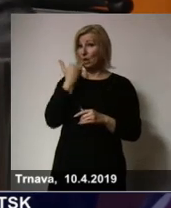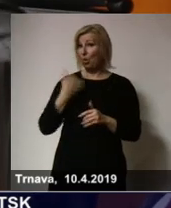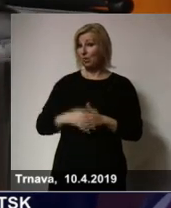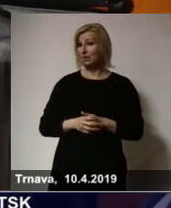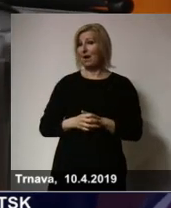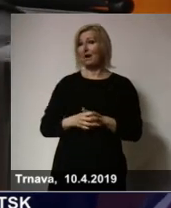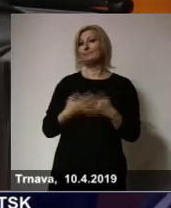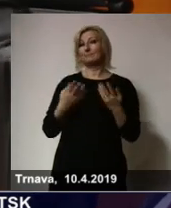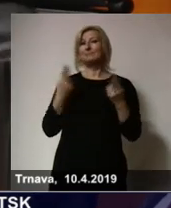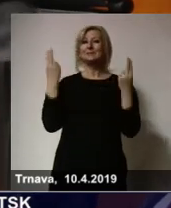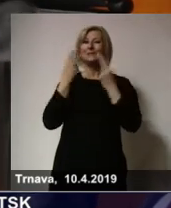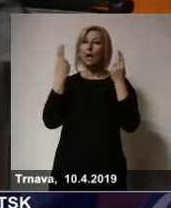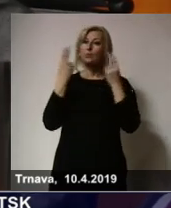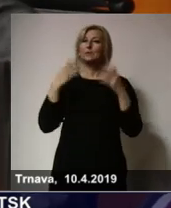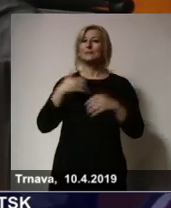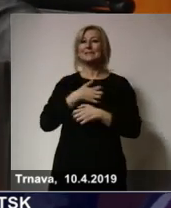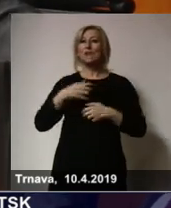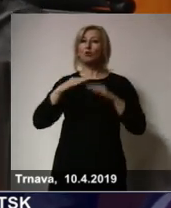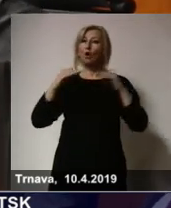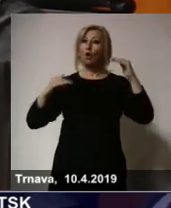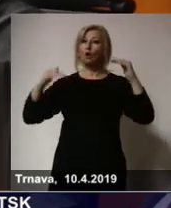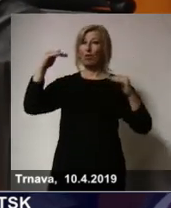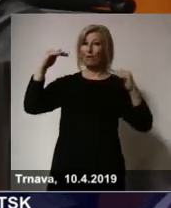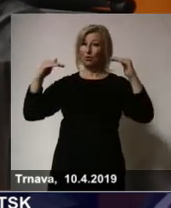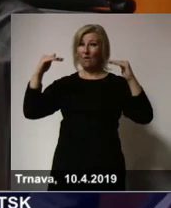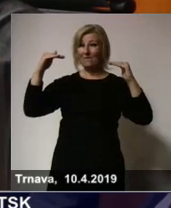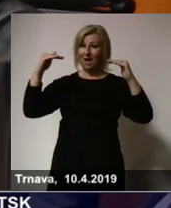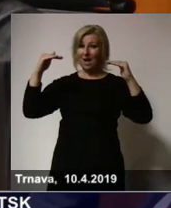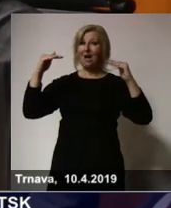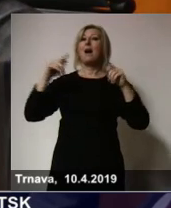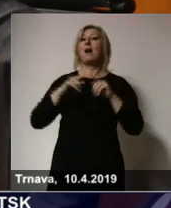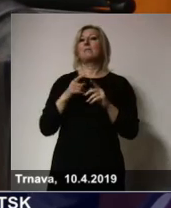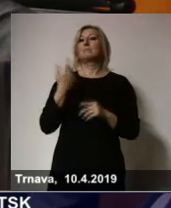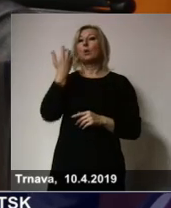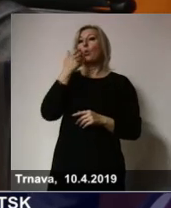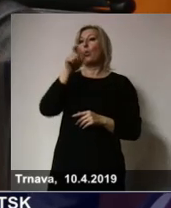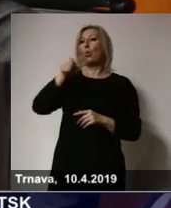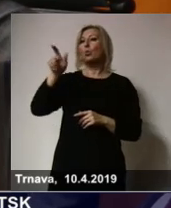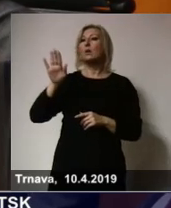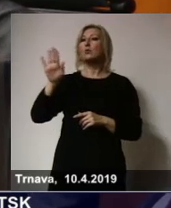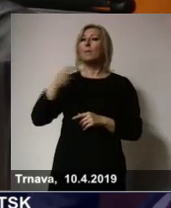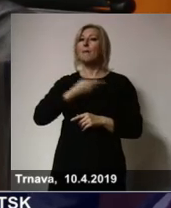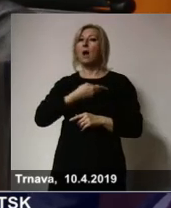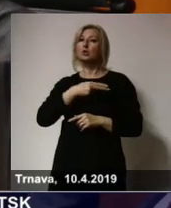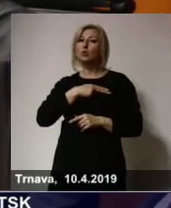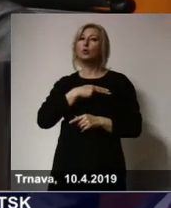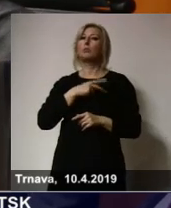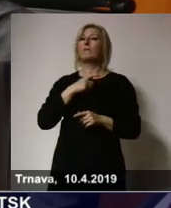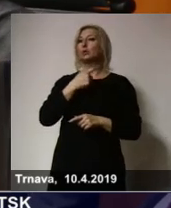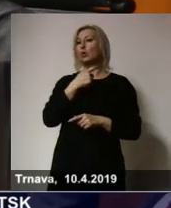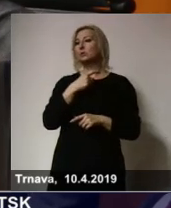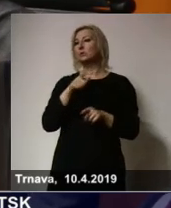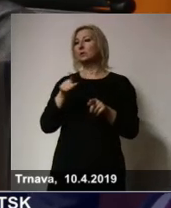to vyváženie sme sa snažili urobiť tak, aby aj ľudia nesúci mandát, čiže